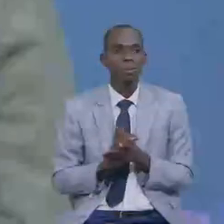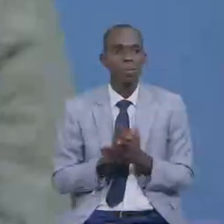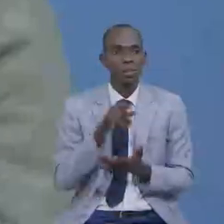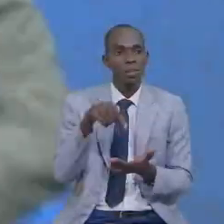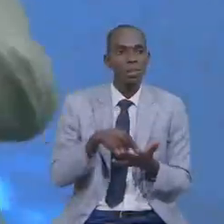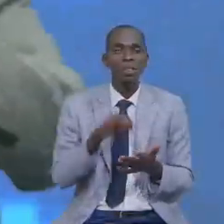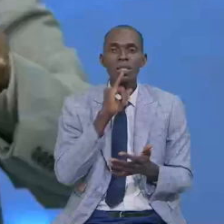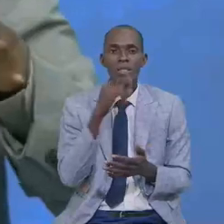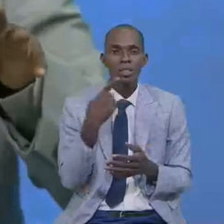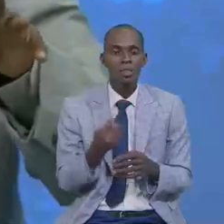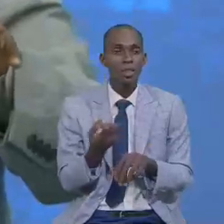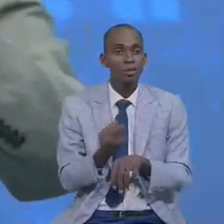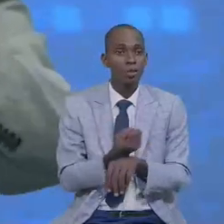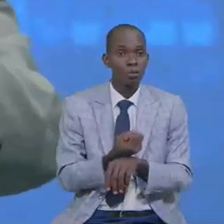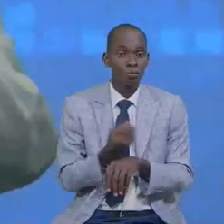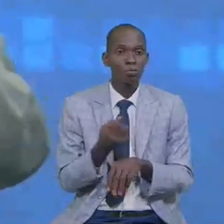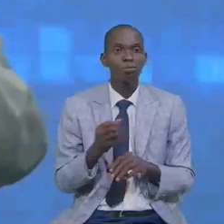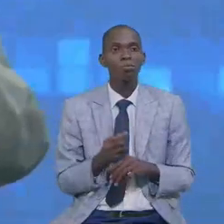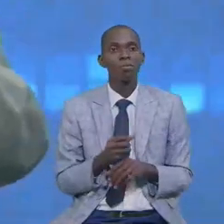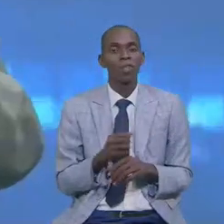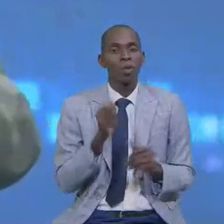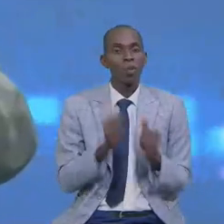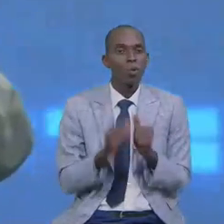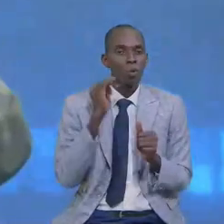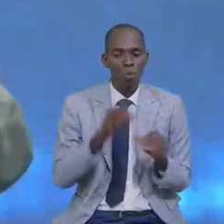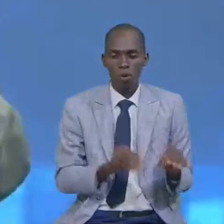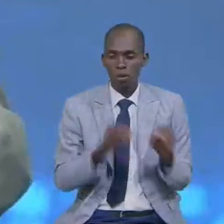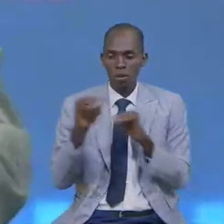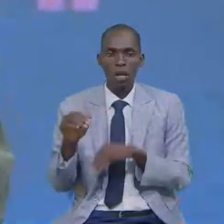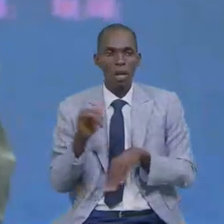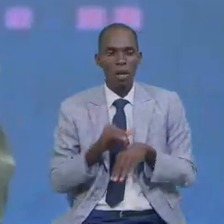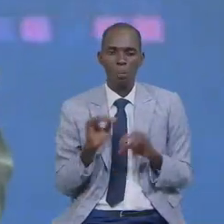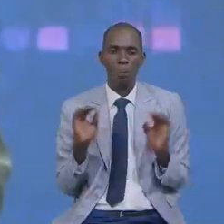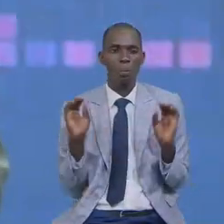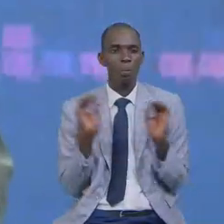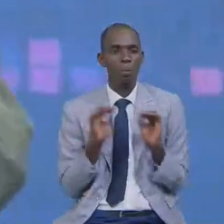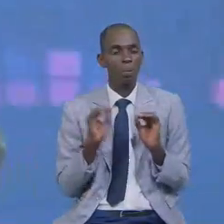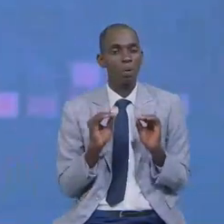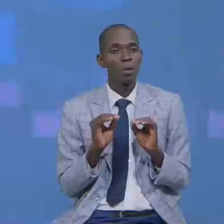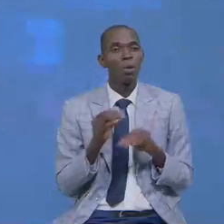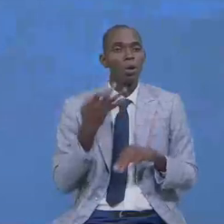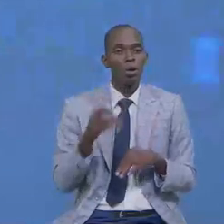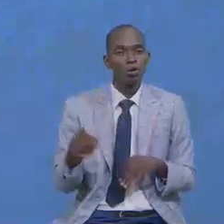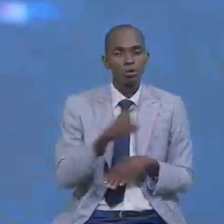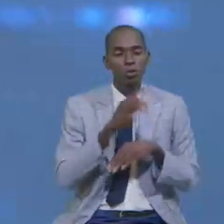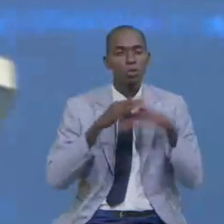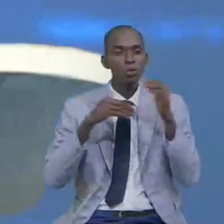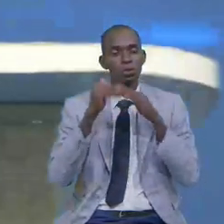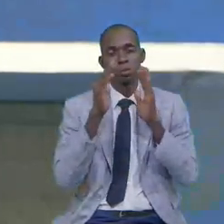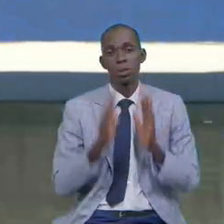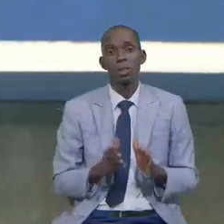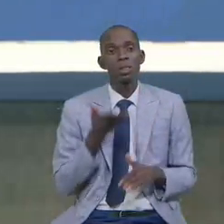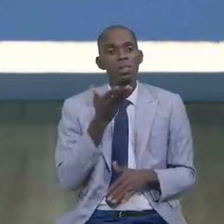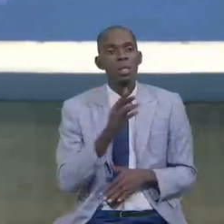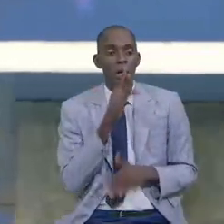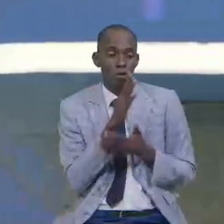Jésus est la pierre rejetée par vous qui bâtissez. Il y a des gens qui essaient